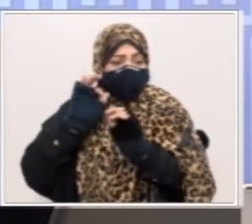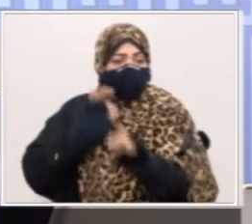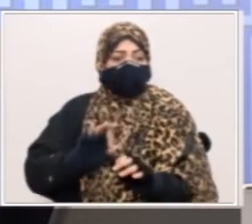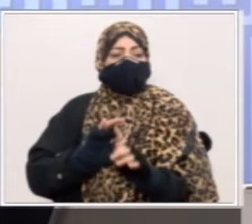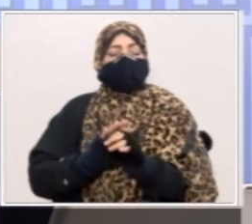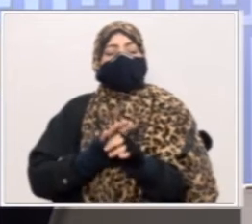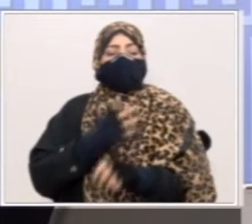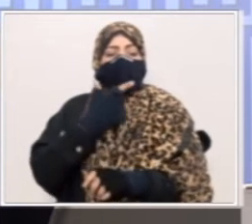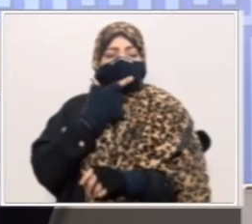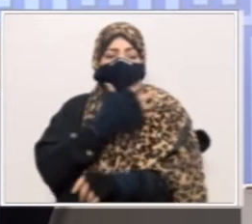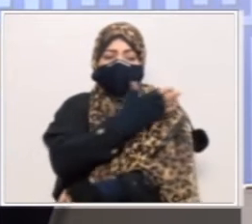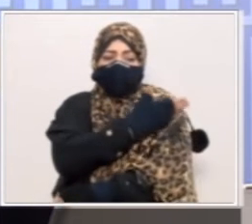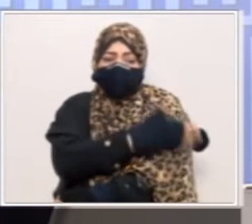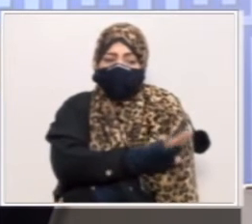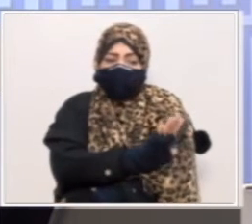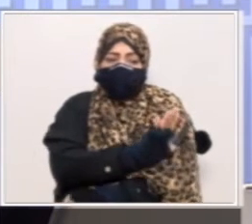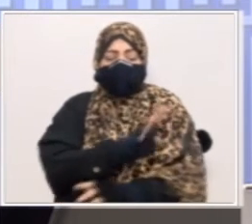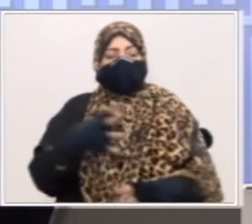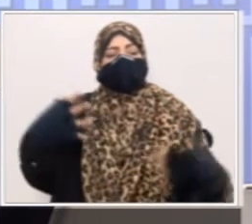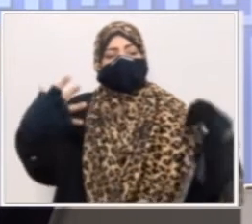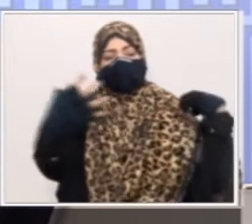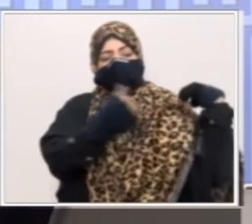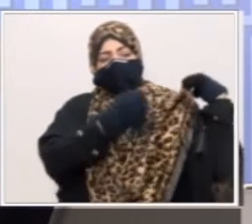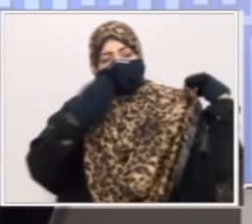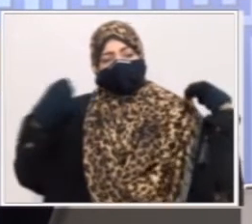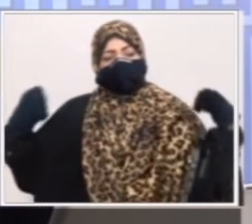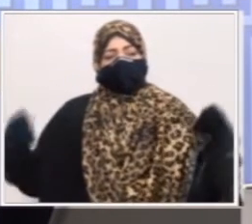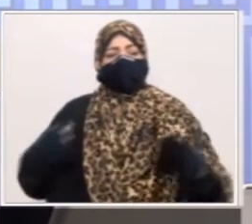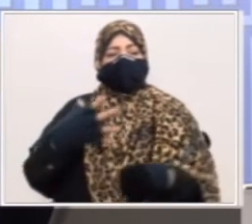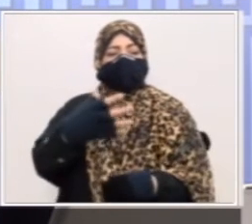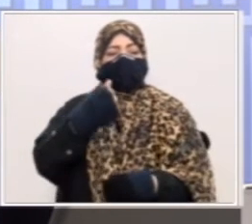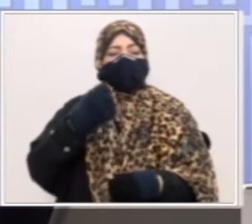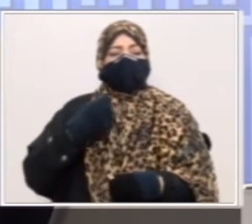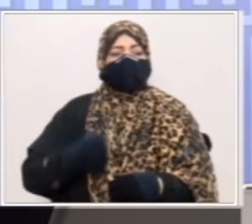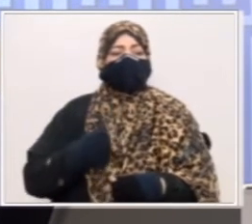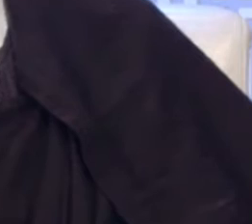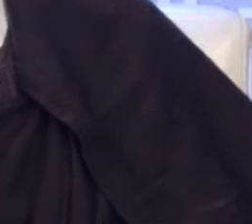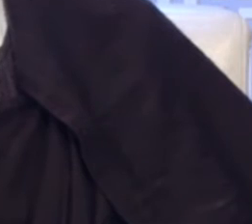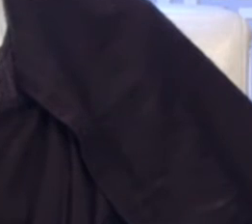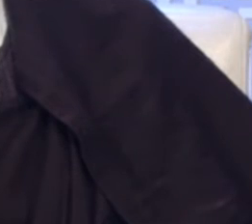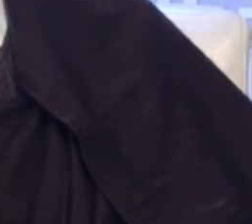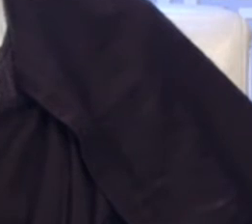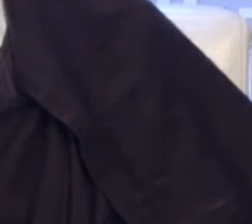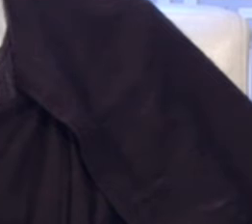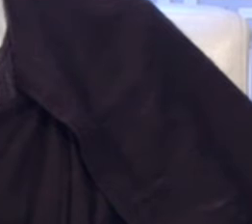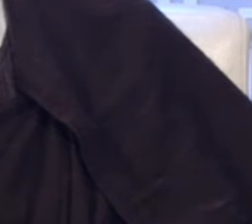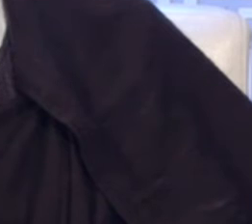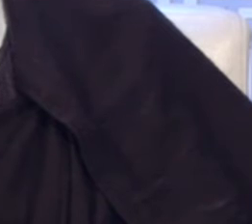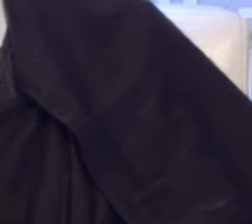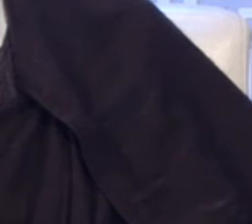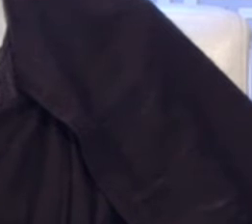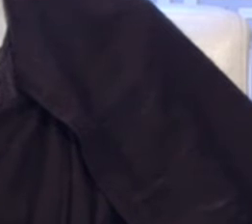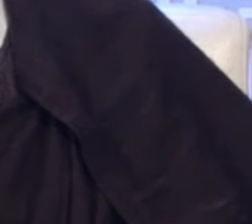فإذا أخذه أخذا أليم فإذا أخذه أخذه أخذا أليما لا يكاد يفلت منه